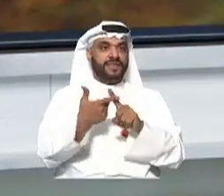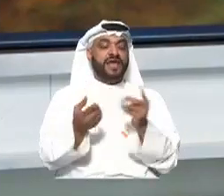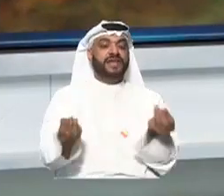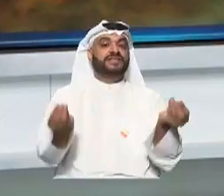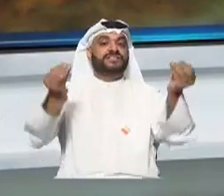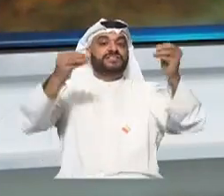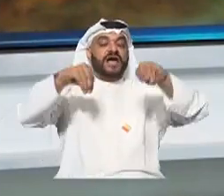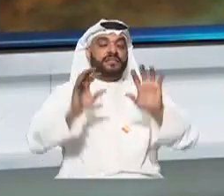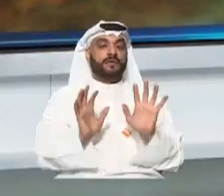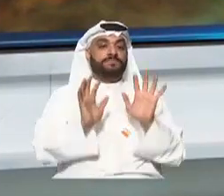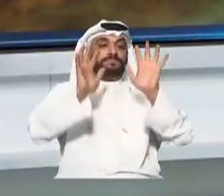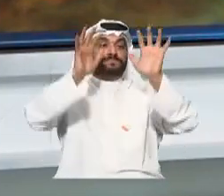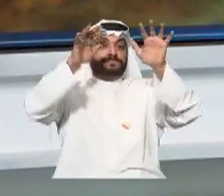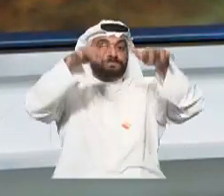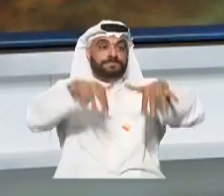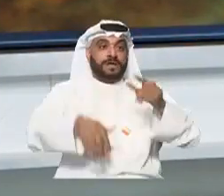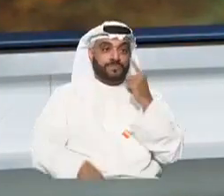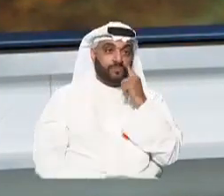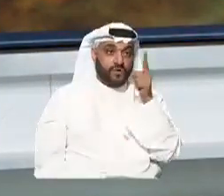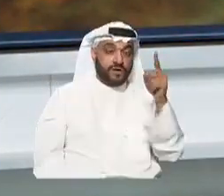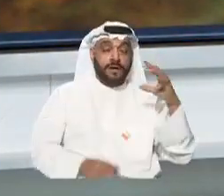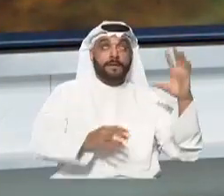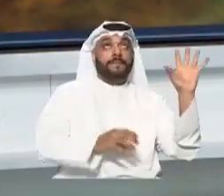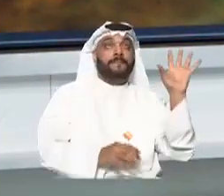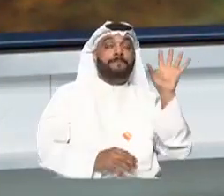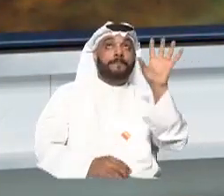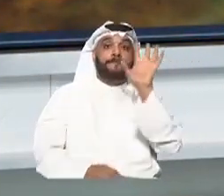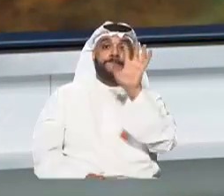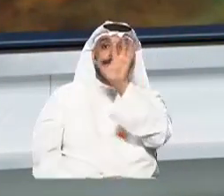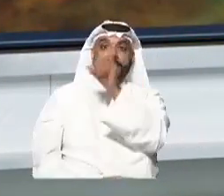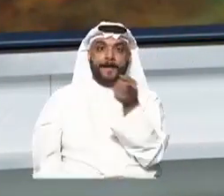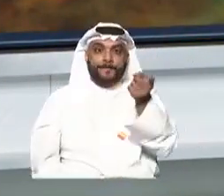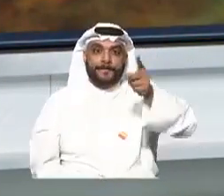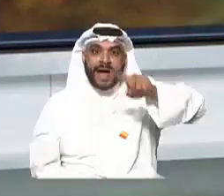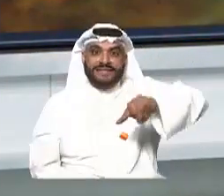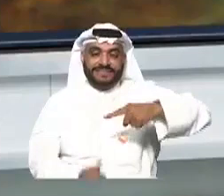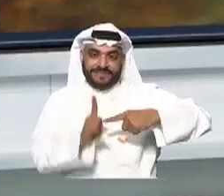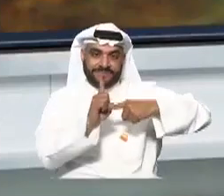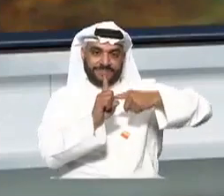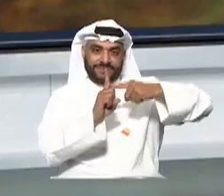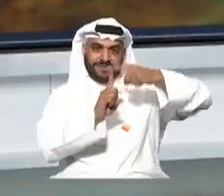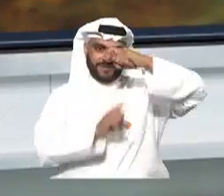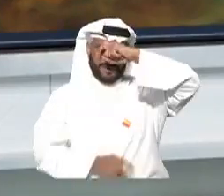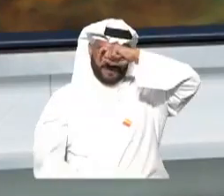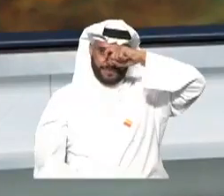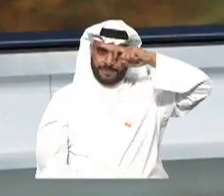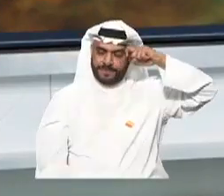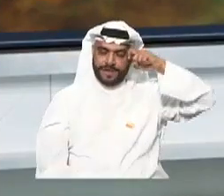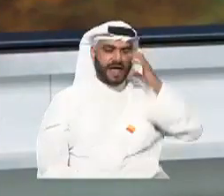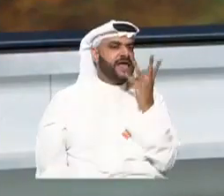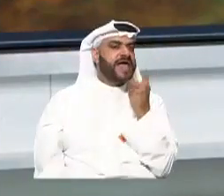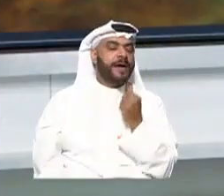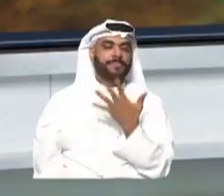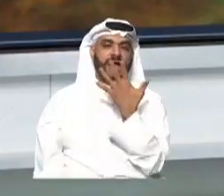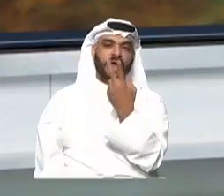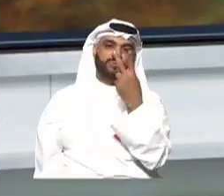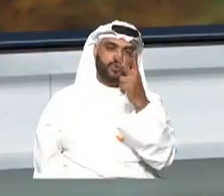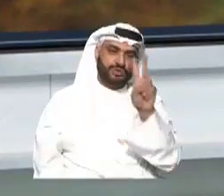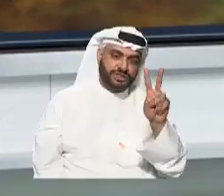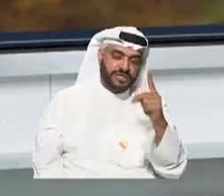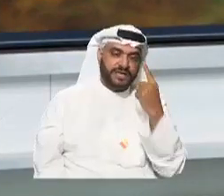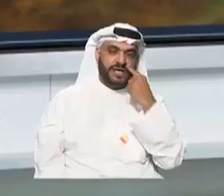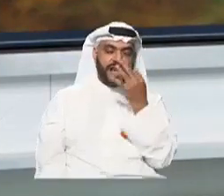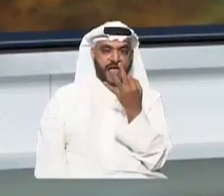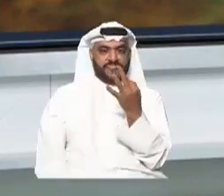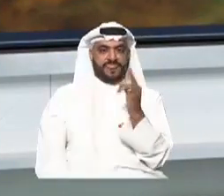ارتفاع الأمواج يصل إلى 6 قدم. عبور السحب راح يستمر أيضا ويانا يوم الغد، درجات الحرارة تتراوح ما بين 25 إلى 30 درجة